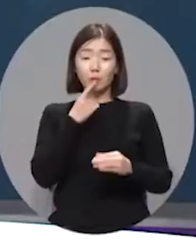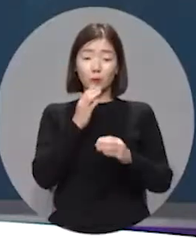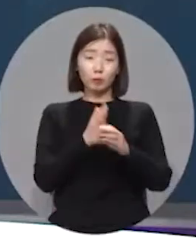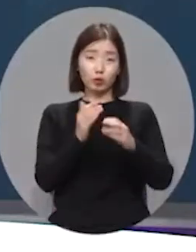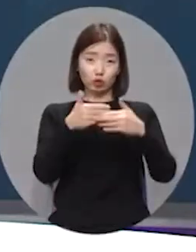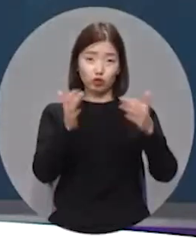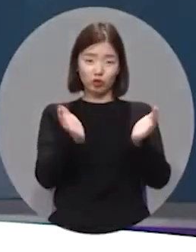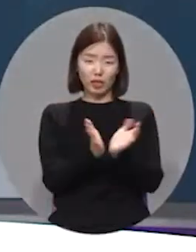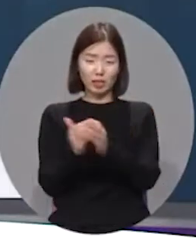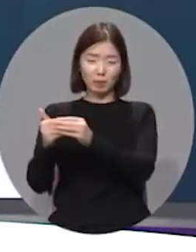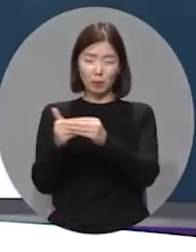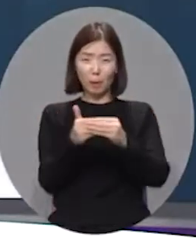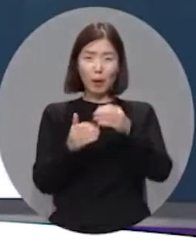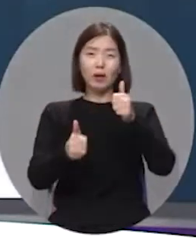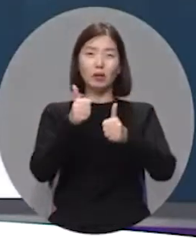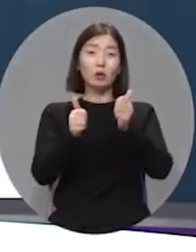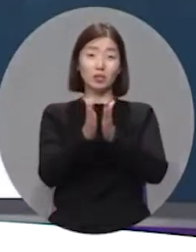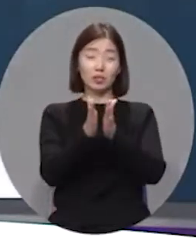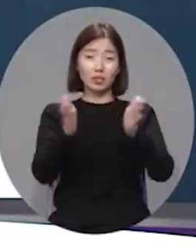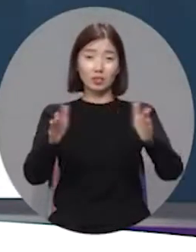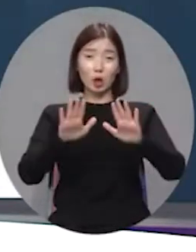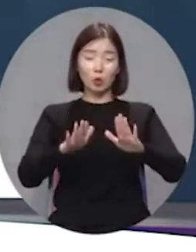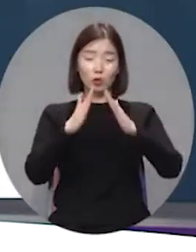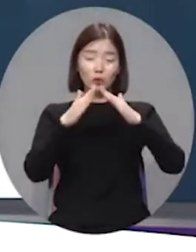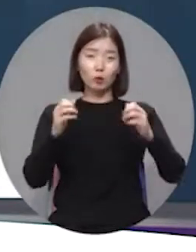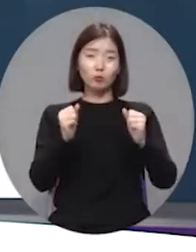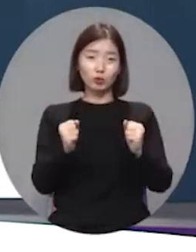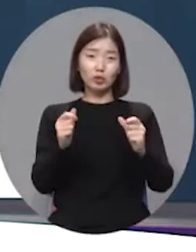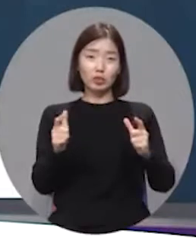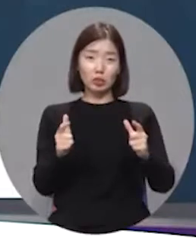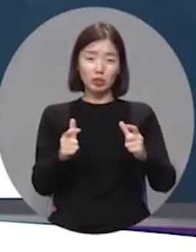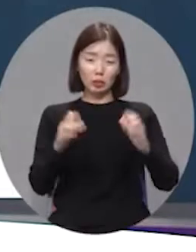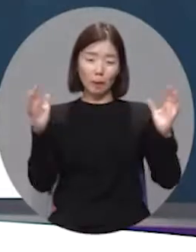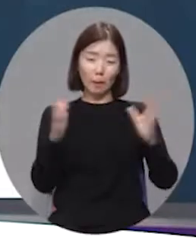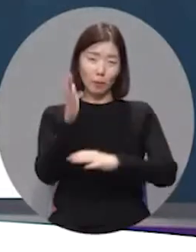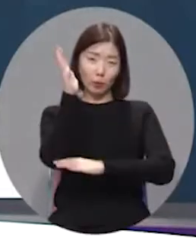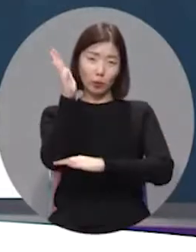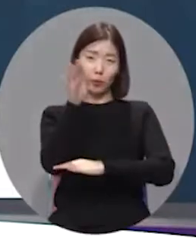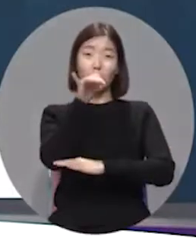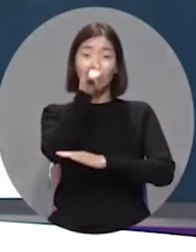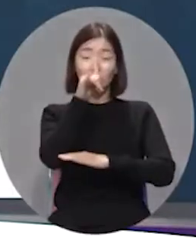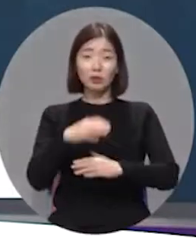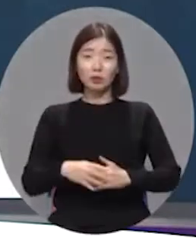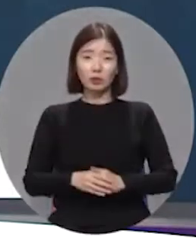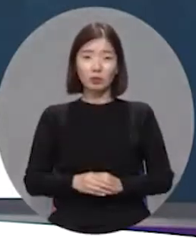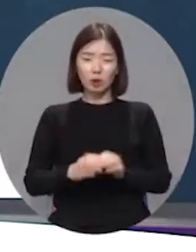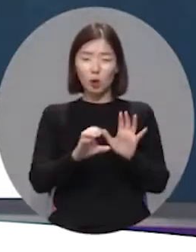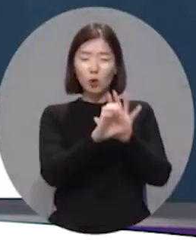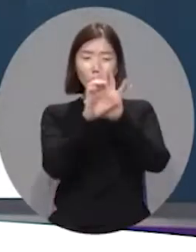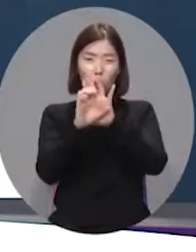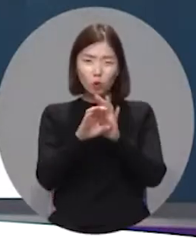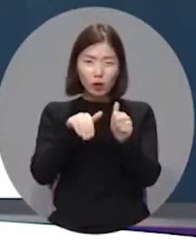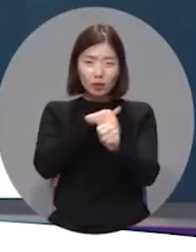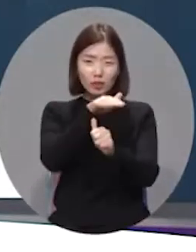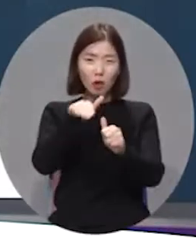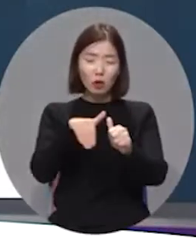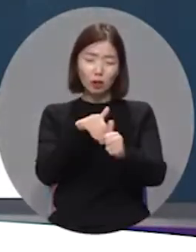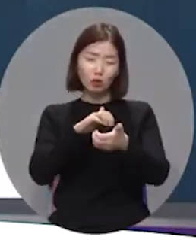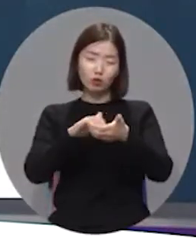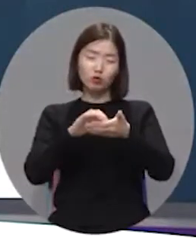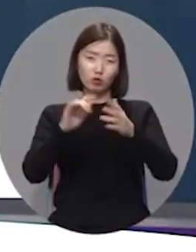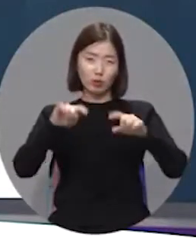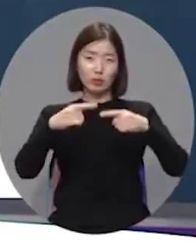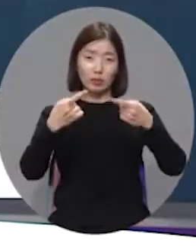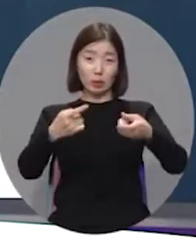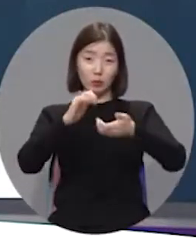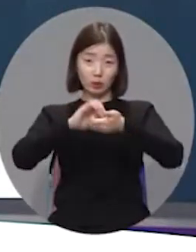민주당의 차기 당권 레이스가 막을 올린 가운데 오늘 전북에서 합동연설회가 열렸습니다. 코로나 상황에서 치러져 당원들의